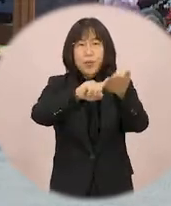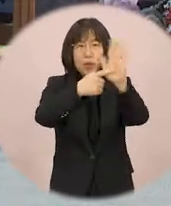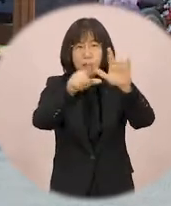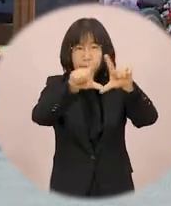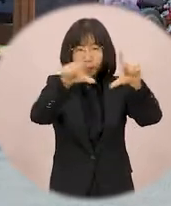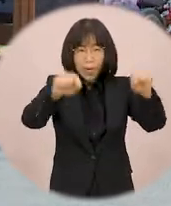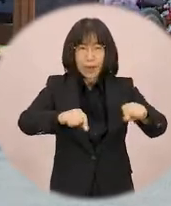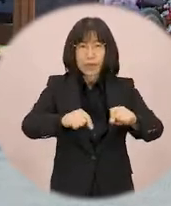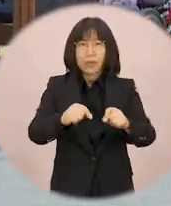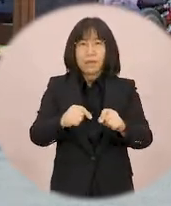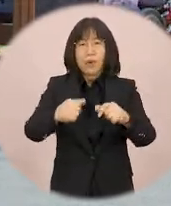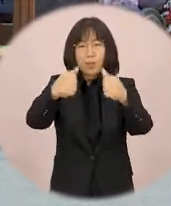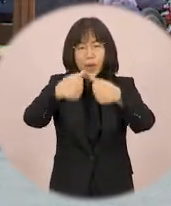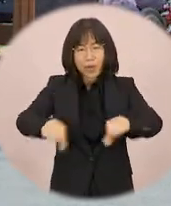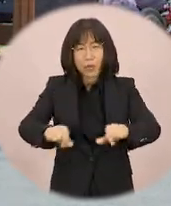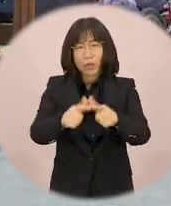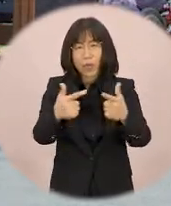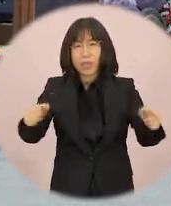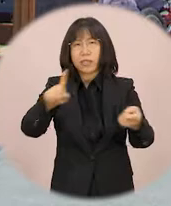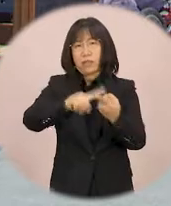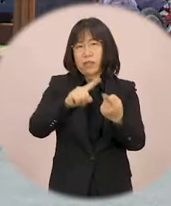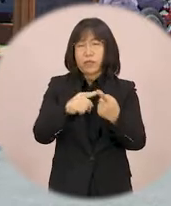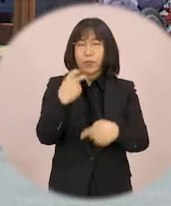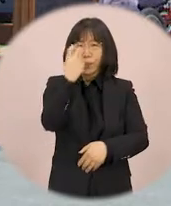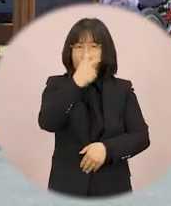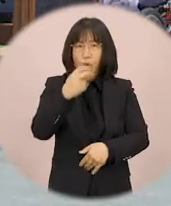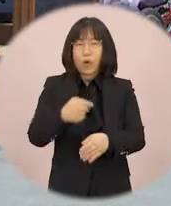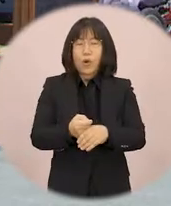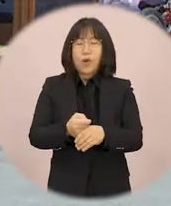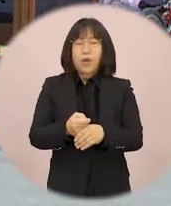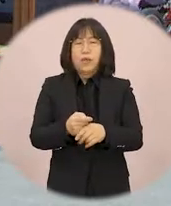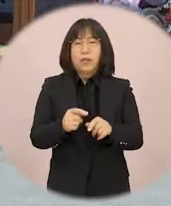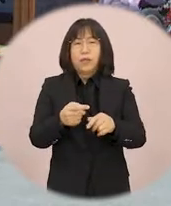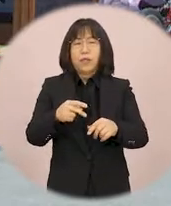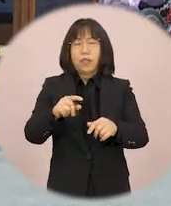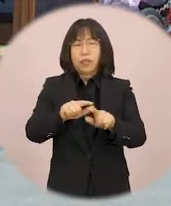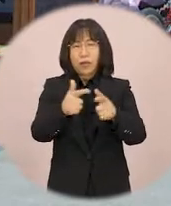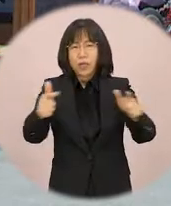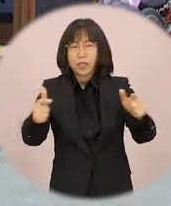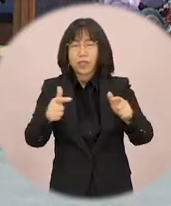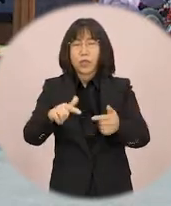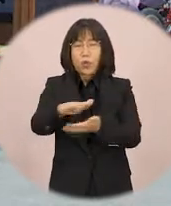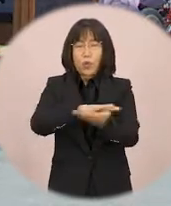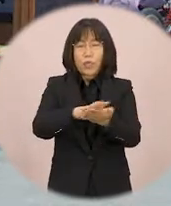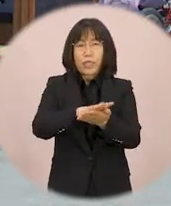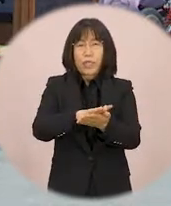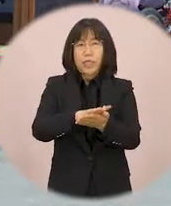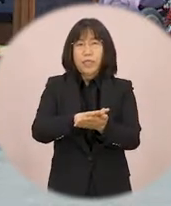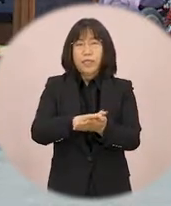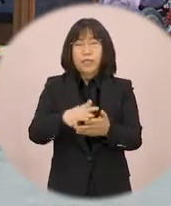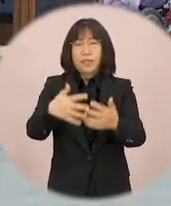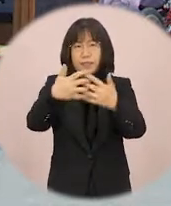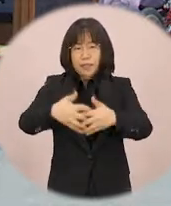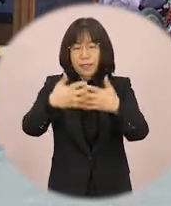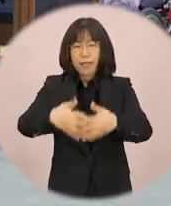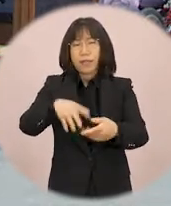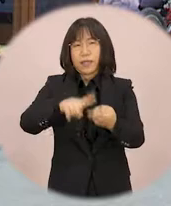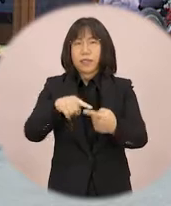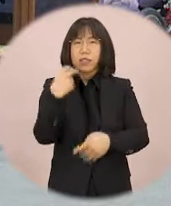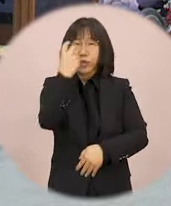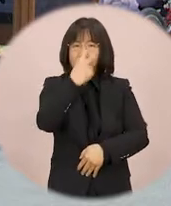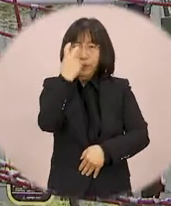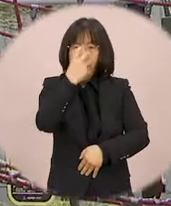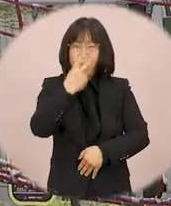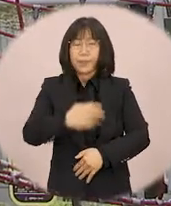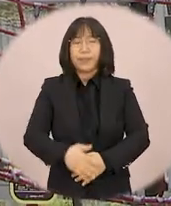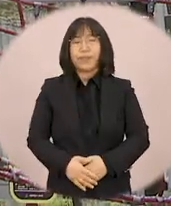파손, 위험물질 존재 여부 등 공통 점검 사항과 미끄럼틀, 시소, 근해 등 놀이기구별 점검 사항을 점검합니다.